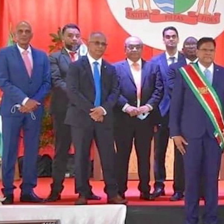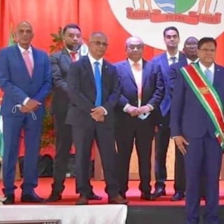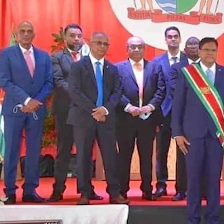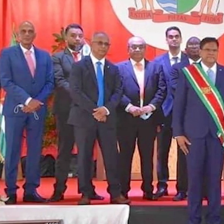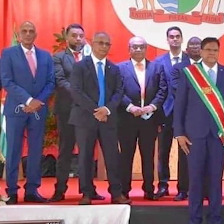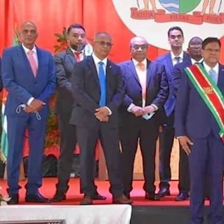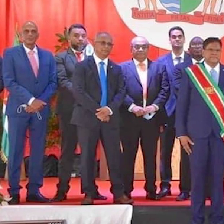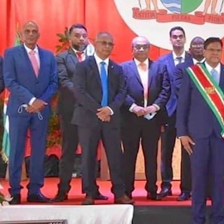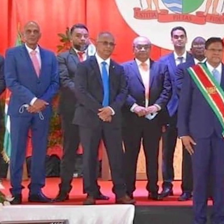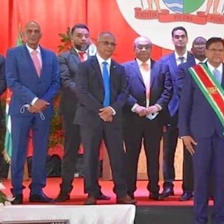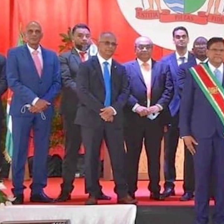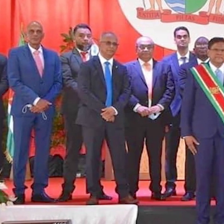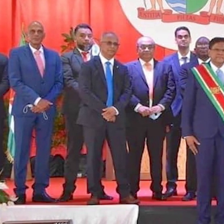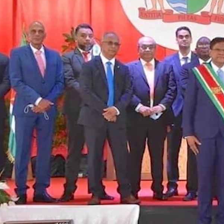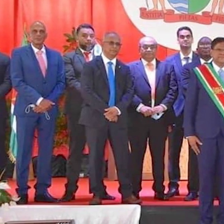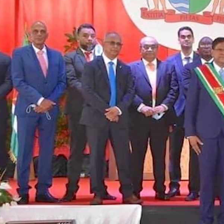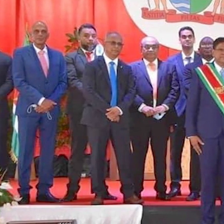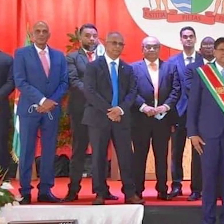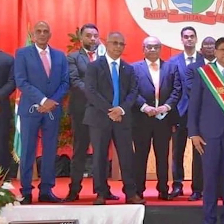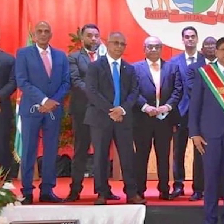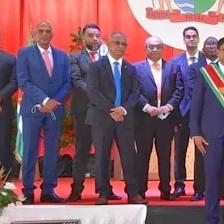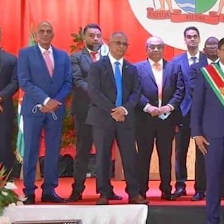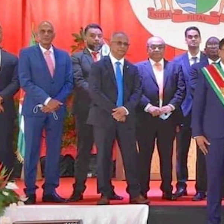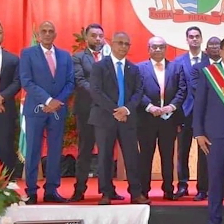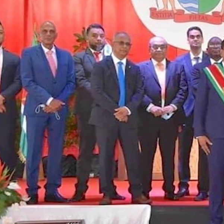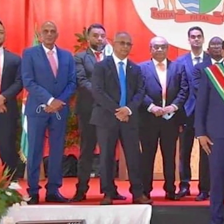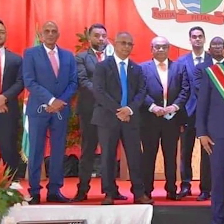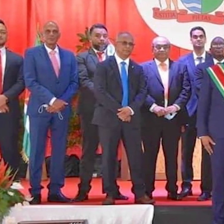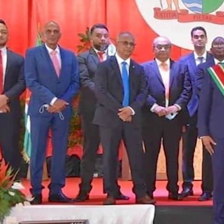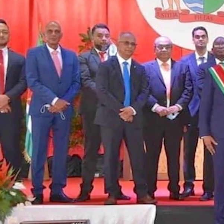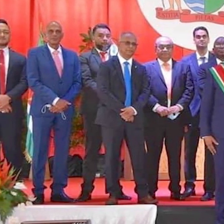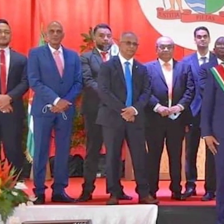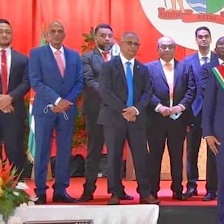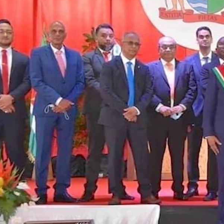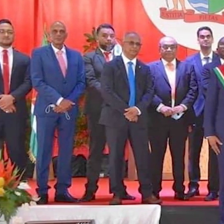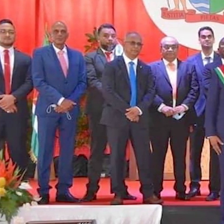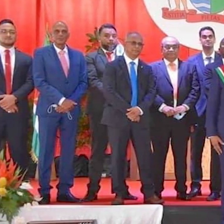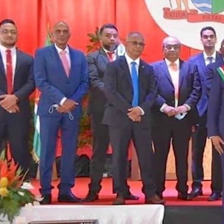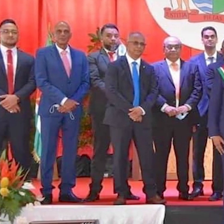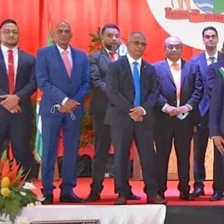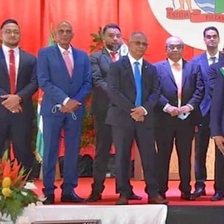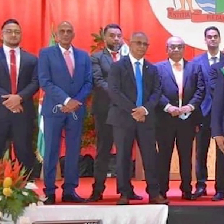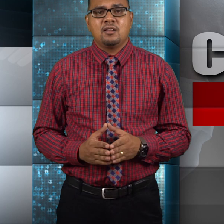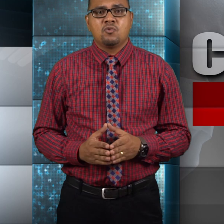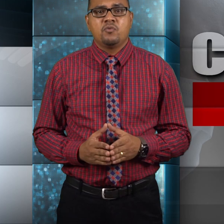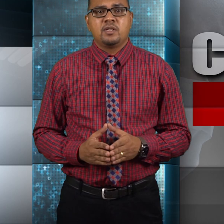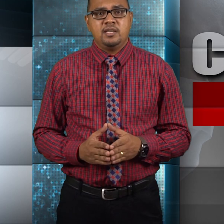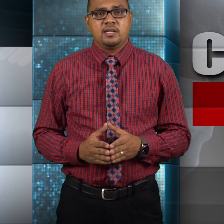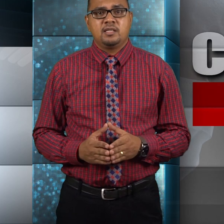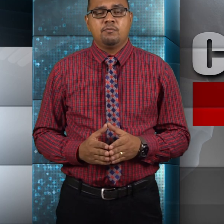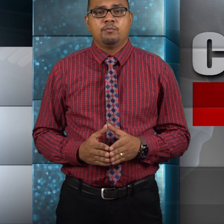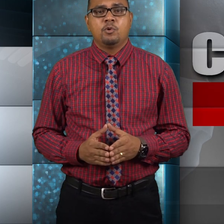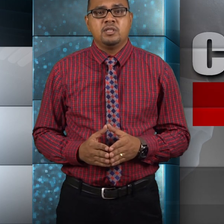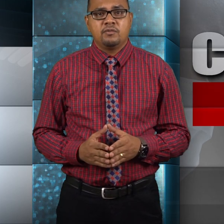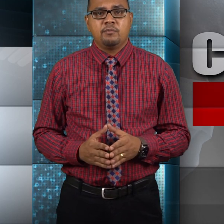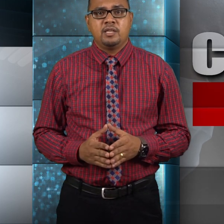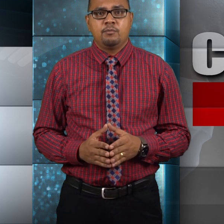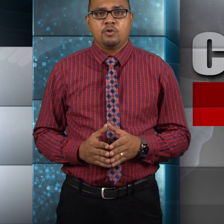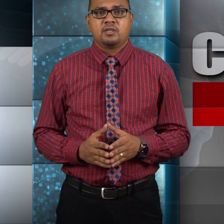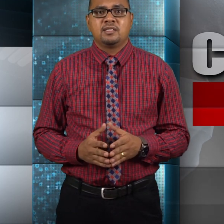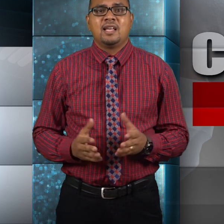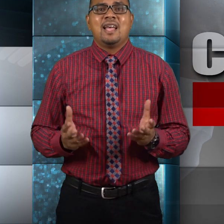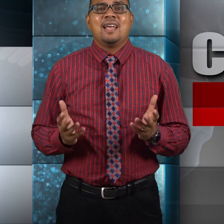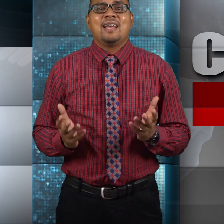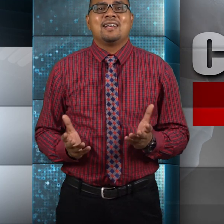Ahmadine, die het nieuws over minister Pokki bevestigde, wensen wij haar, de collega ministers en alle COVID-19 positieve